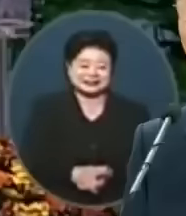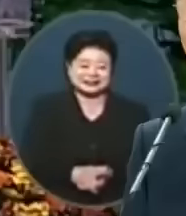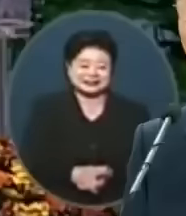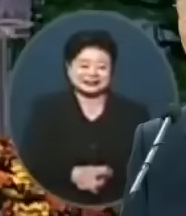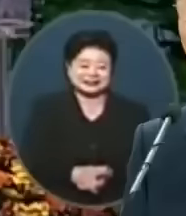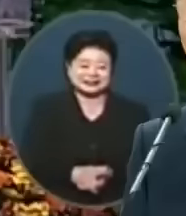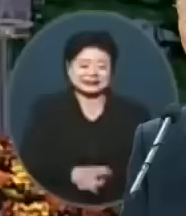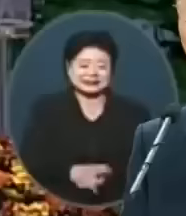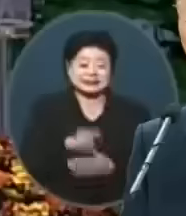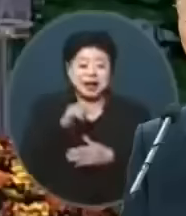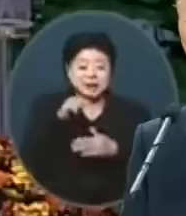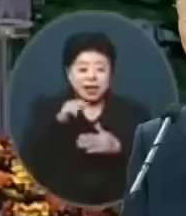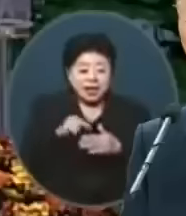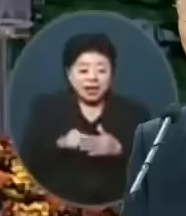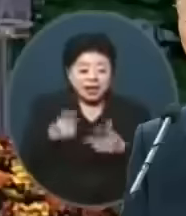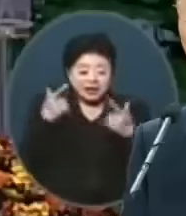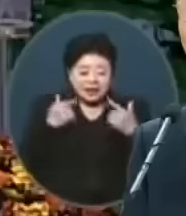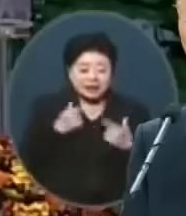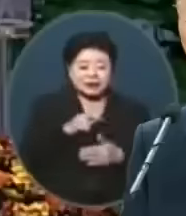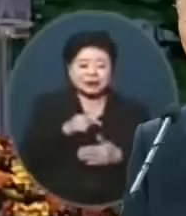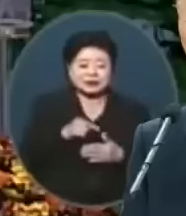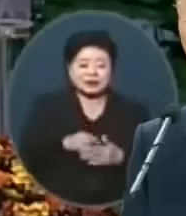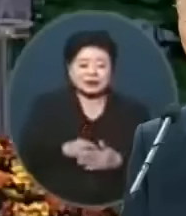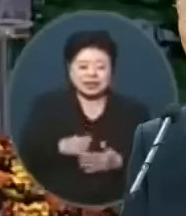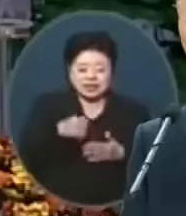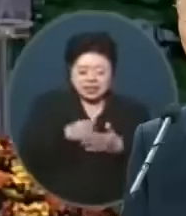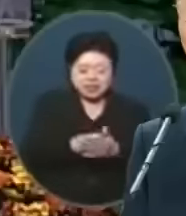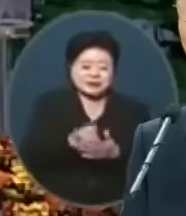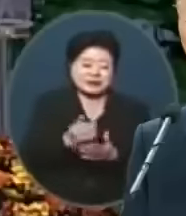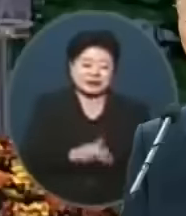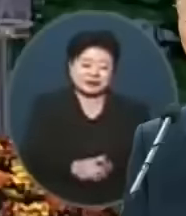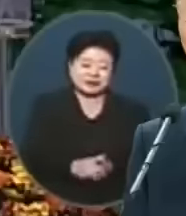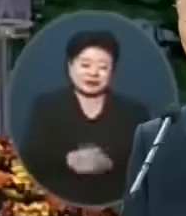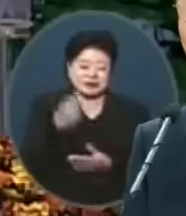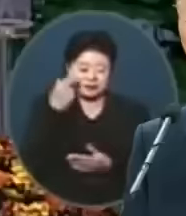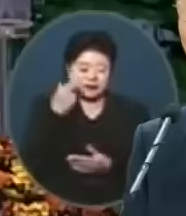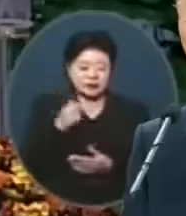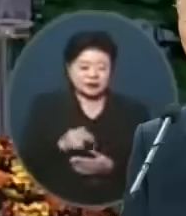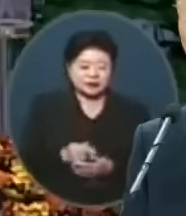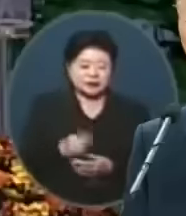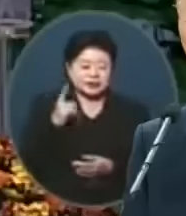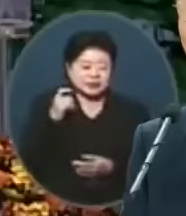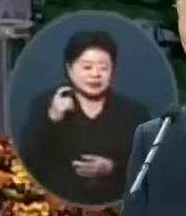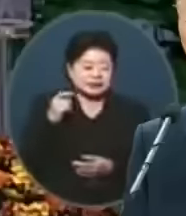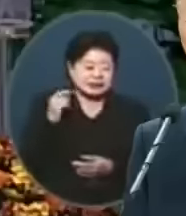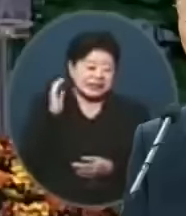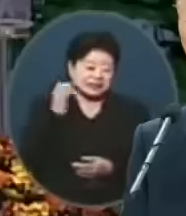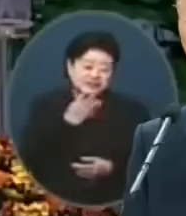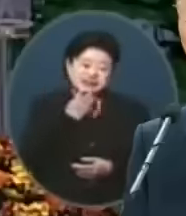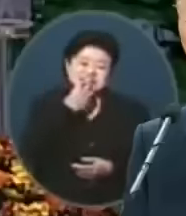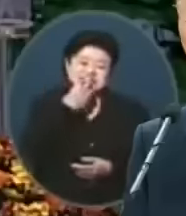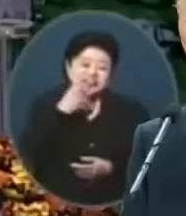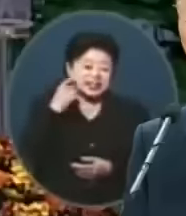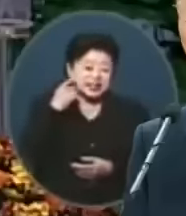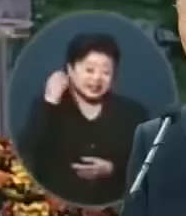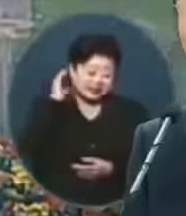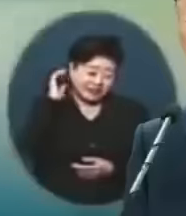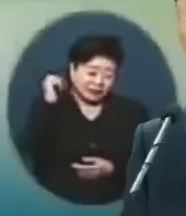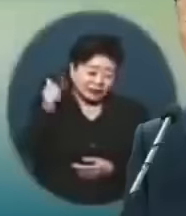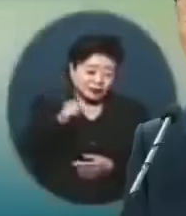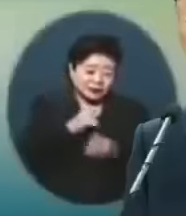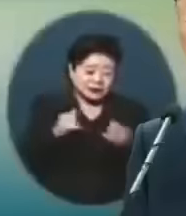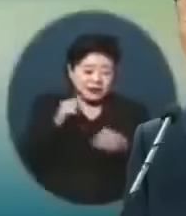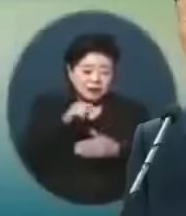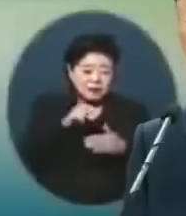날마다 우리 마음속에 결심을 해야 되는 것입니다. 미국의 16대 대통령 에이브라함 링컨은 모든 사람은